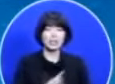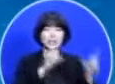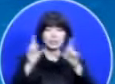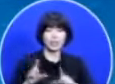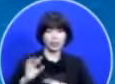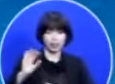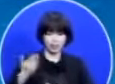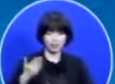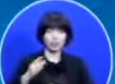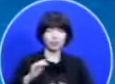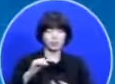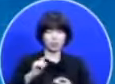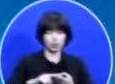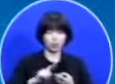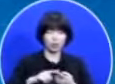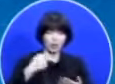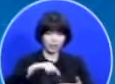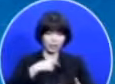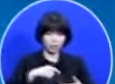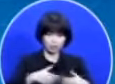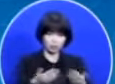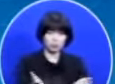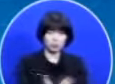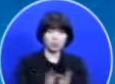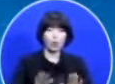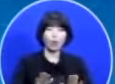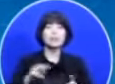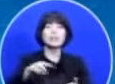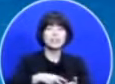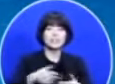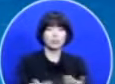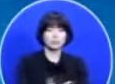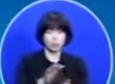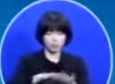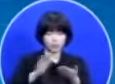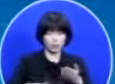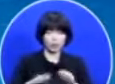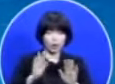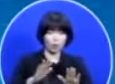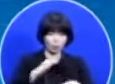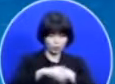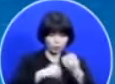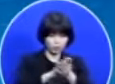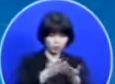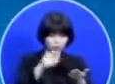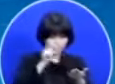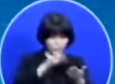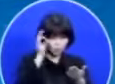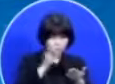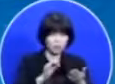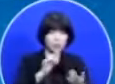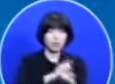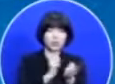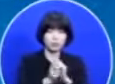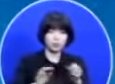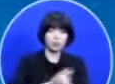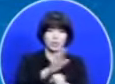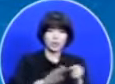가르쳐 주고 있는 부분이 오늘 우리가 읽은 성경 입니다 오늘 읽은 성령에 보면 서로 사방 한계를 계속